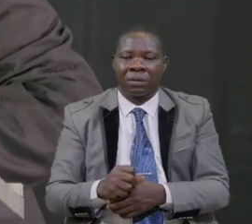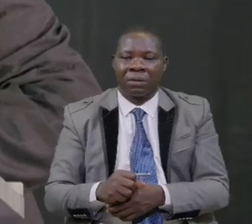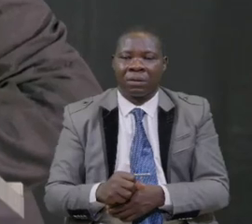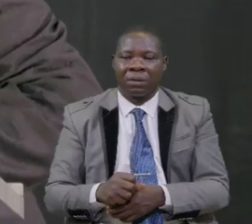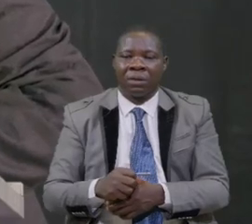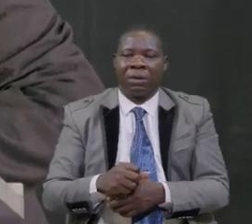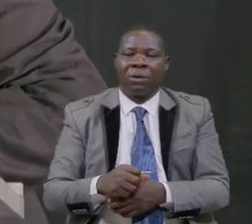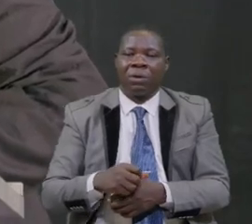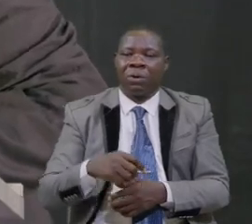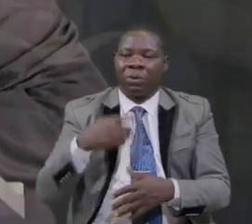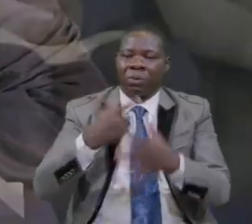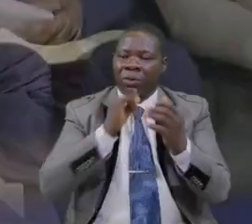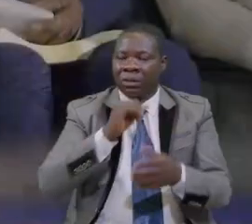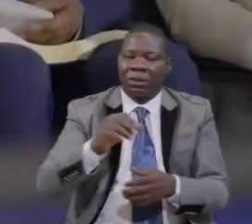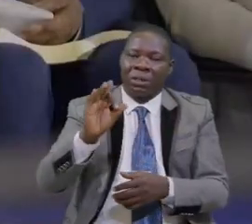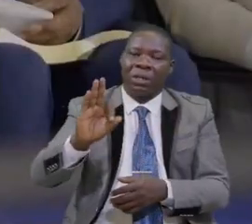Le F, c'est quoi?